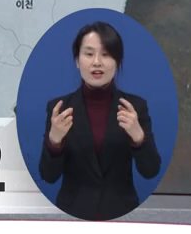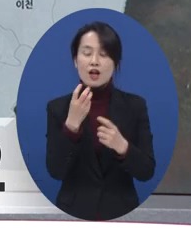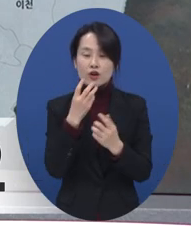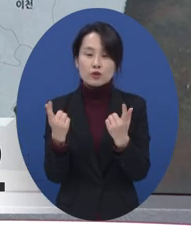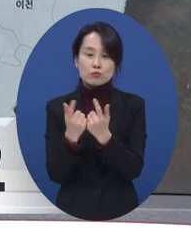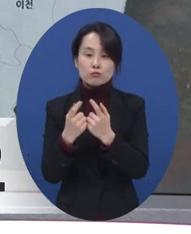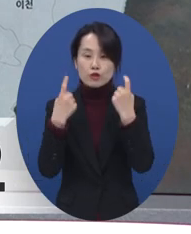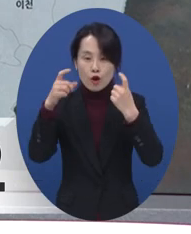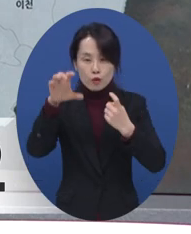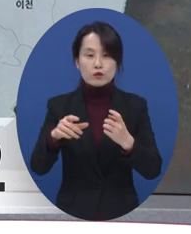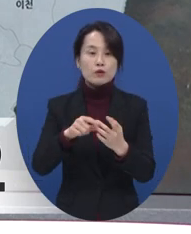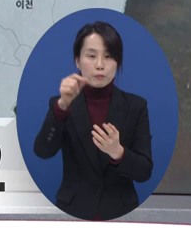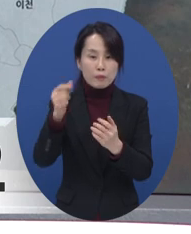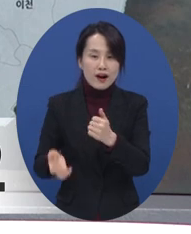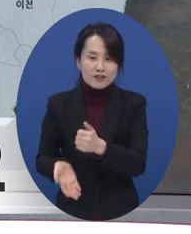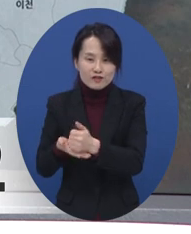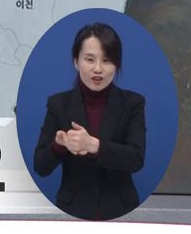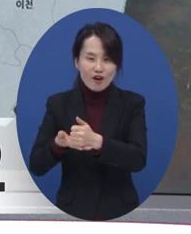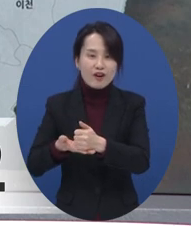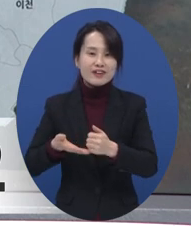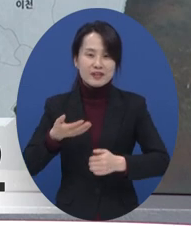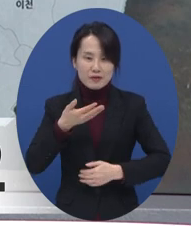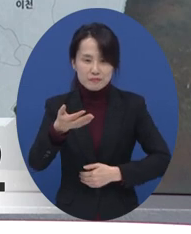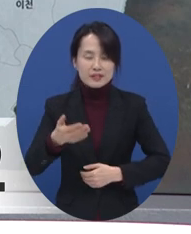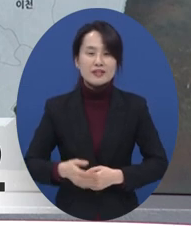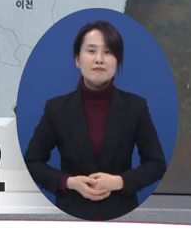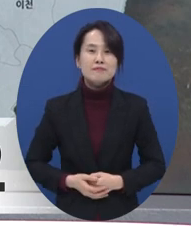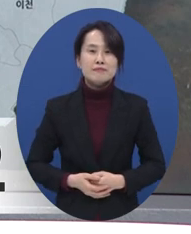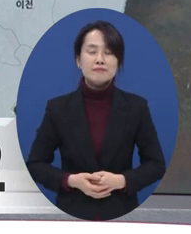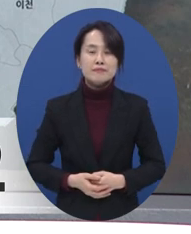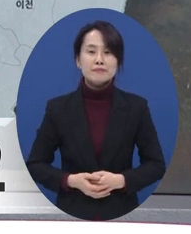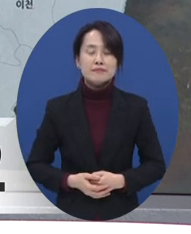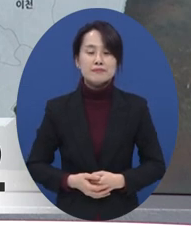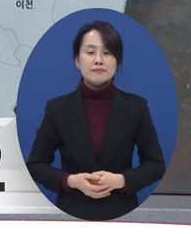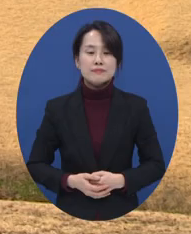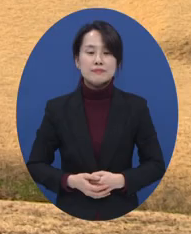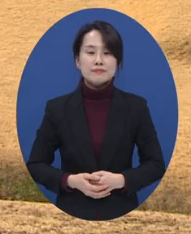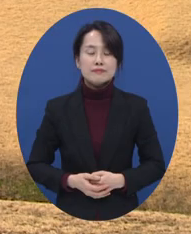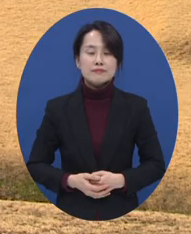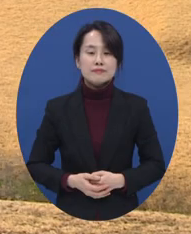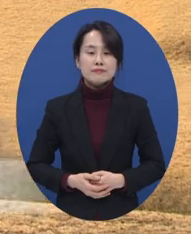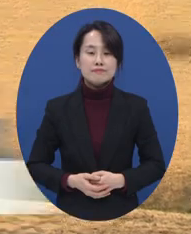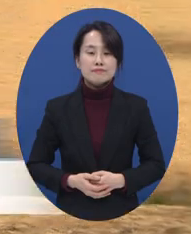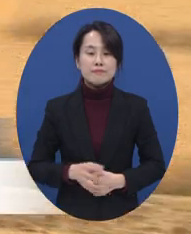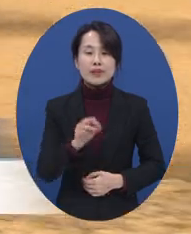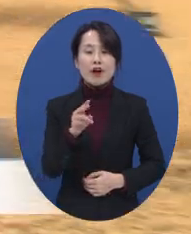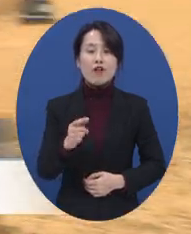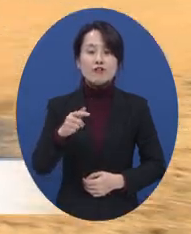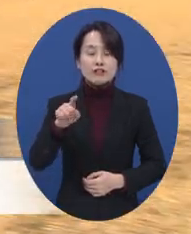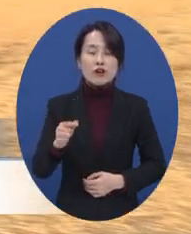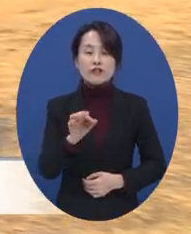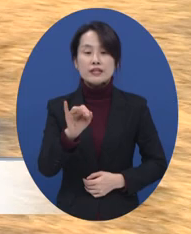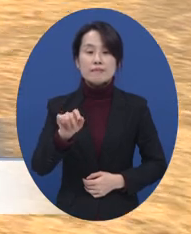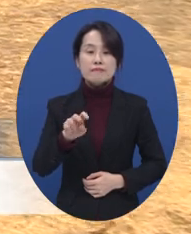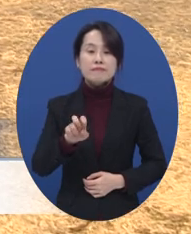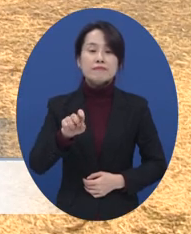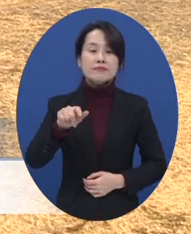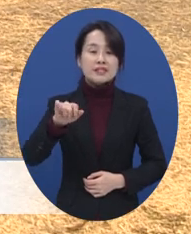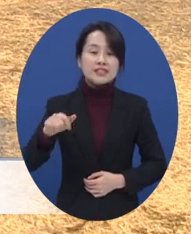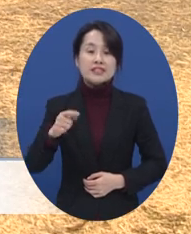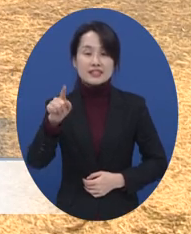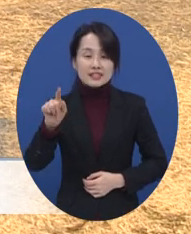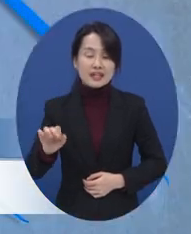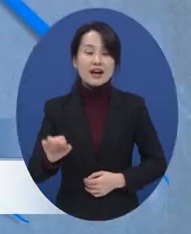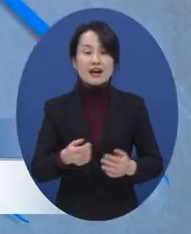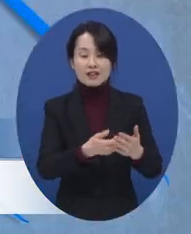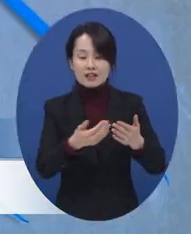겨울 여행지를 꼽았습니다 경기북부 김태호 기자의 보돕니다 연천 임진강 변에 위치한 호로 그루